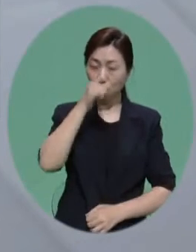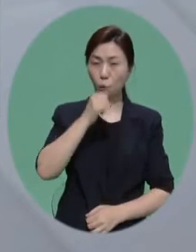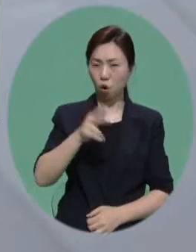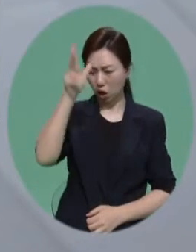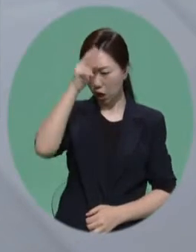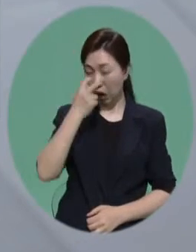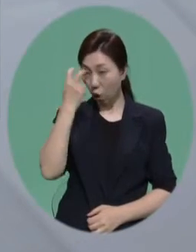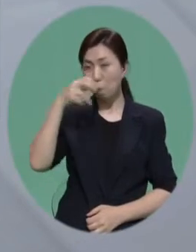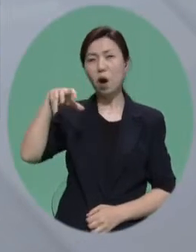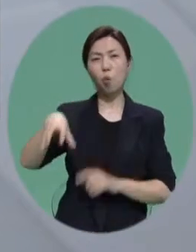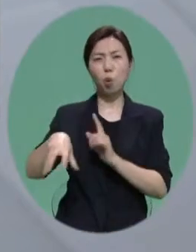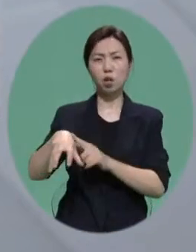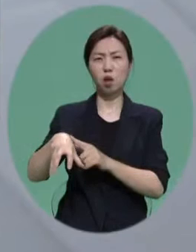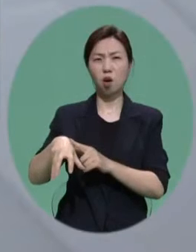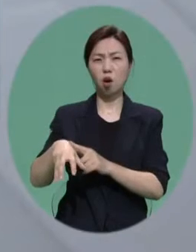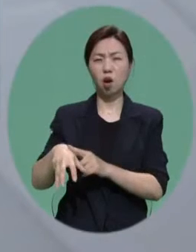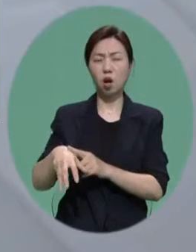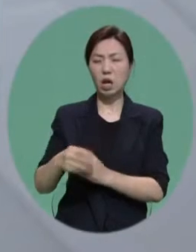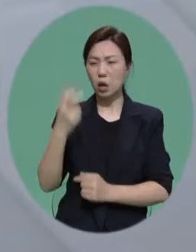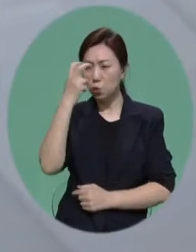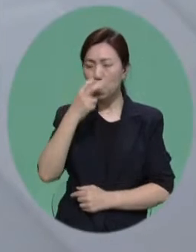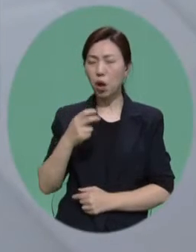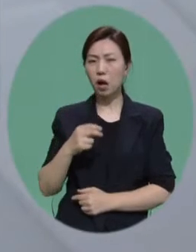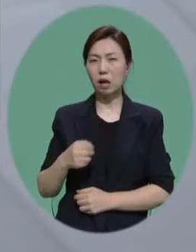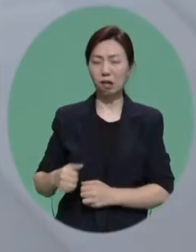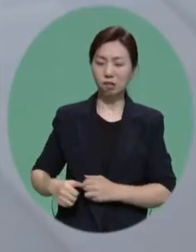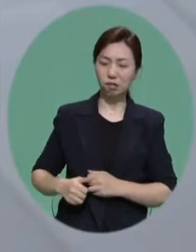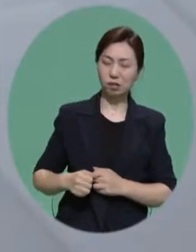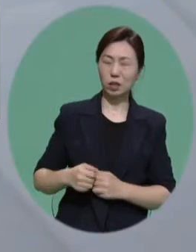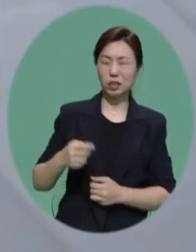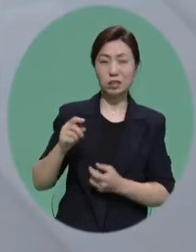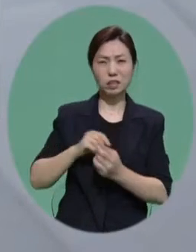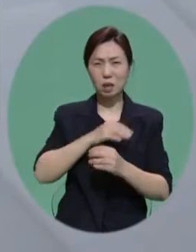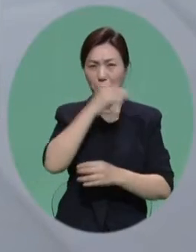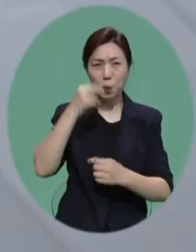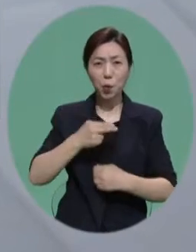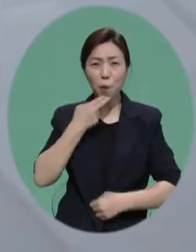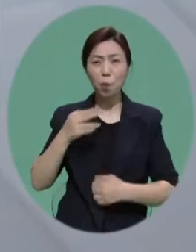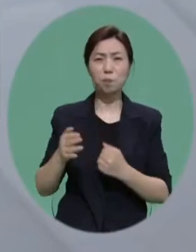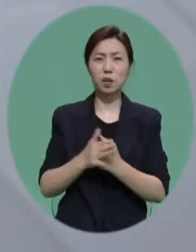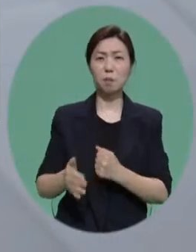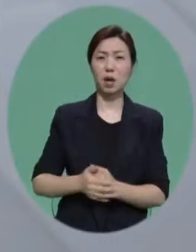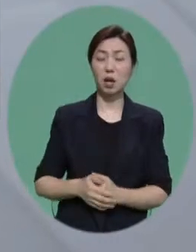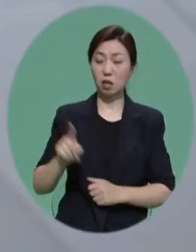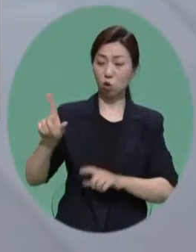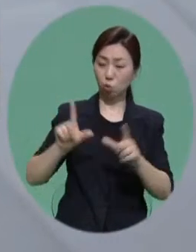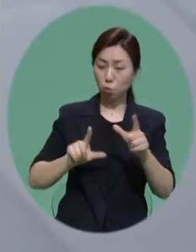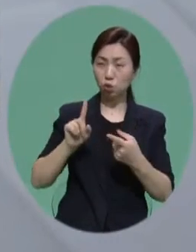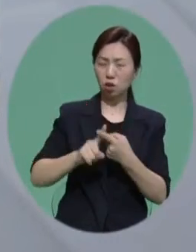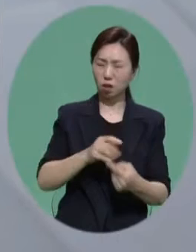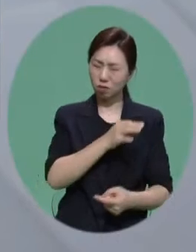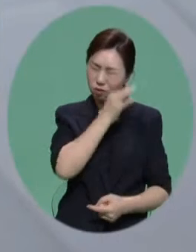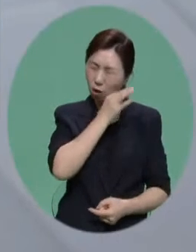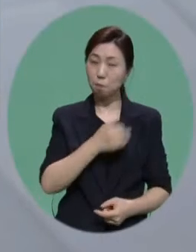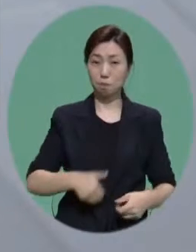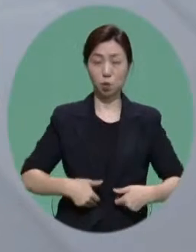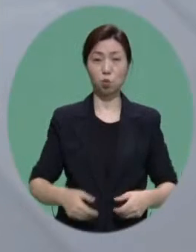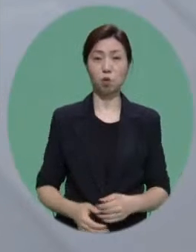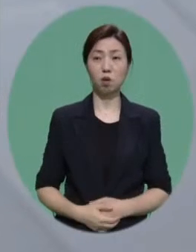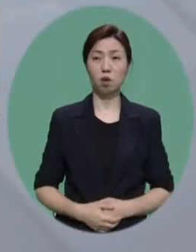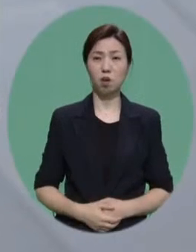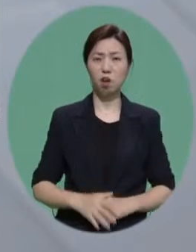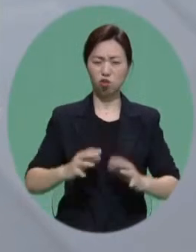후 여기까지 오셨으면 은 좀 이런 부분에 대해서는 좀 부끄러워 하실 줄 알아야지 국민들한테 이게